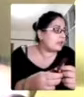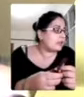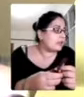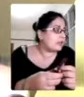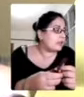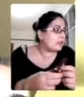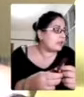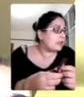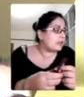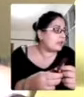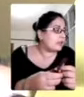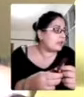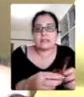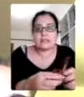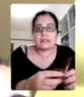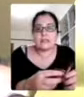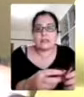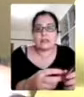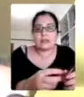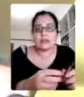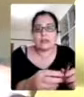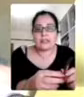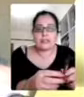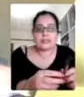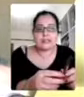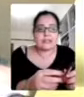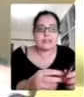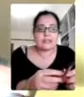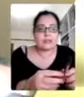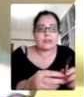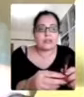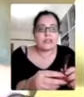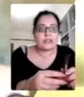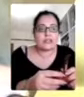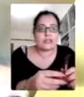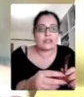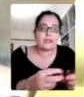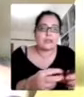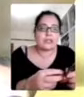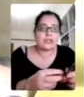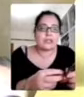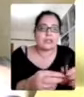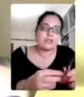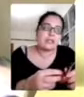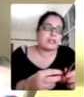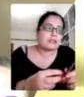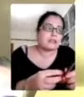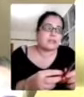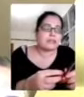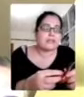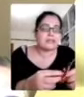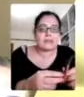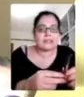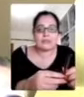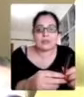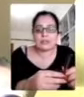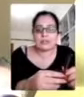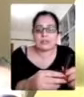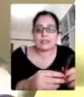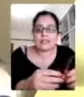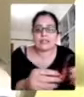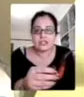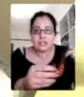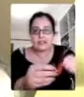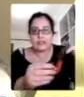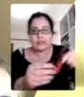Ne zaman temizlenir? Çok kalın kek oluşmaya başlar, temizlenir. Ama onun haricinde her içimden sonra ben